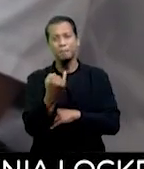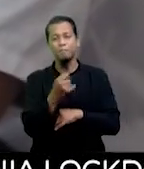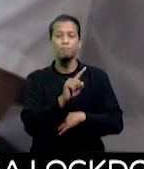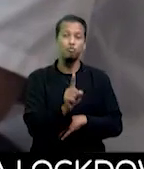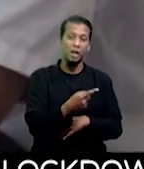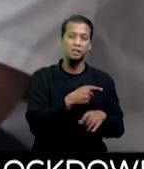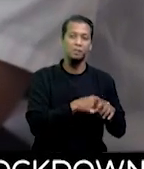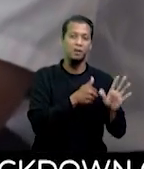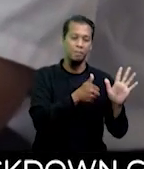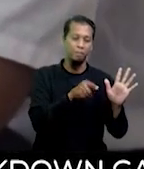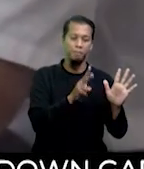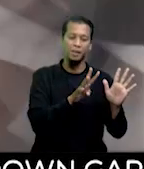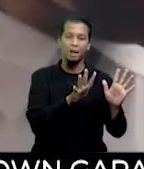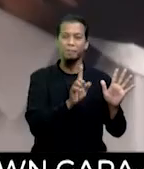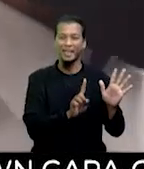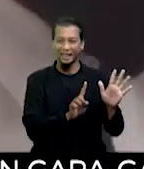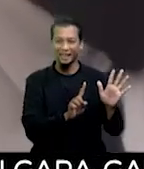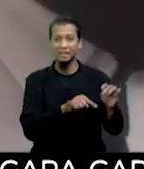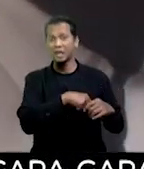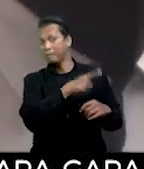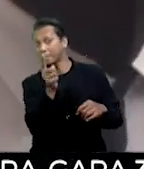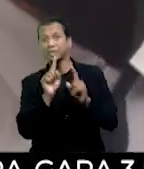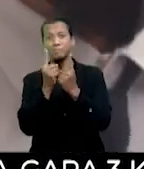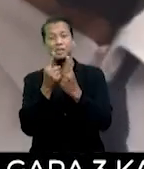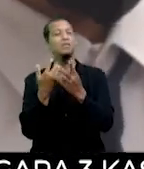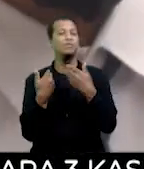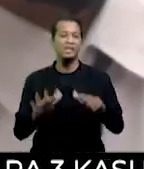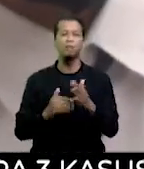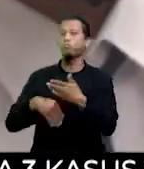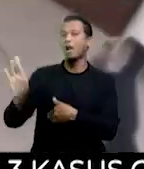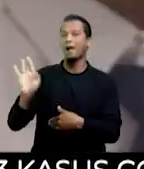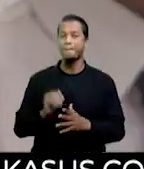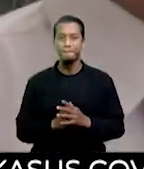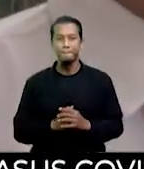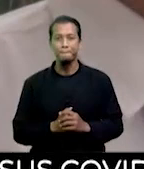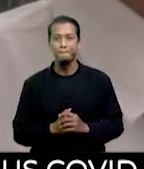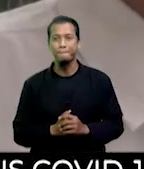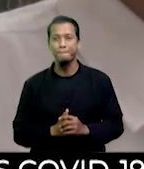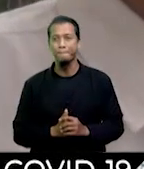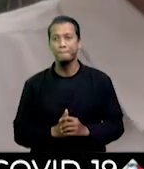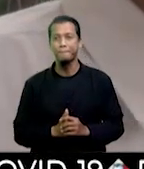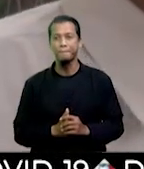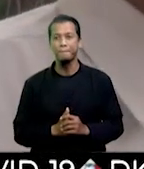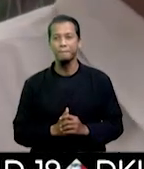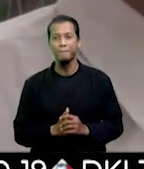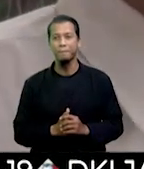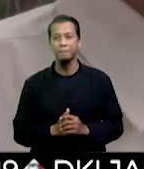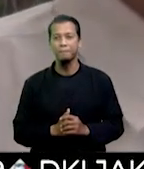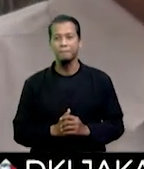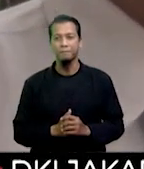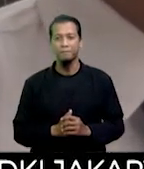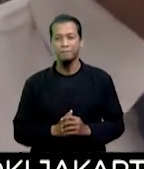pada pukul 11 siang. Sesi pertama kan waktunya pulangnya lebih pagi dan sesi dua pulangnya lebih siang. Jadi